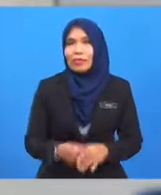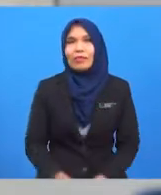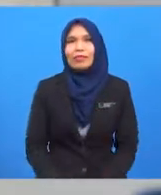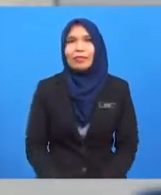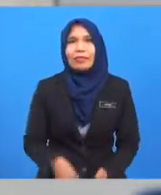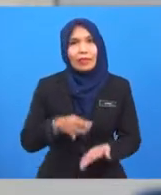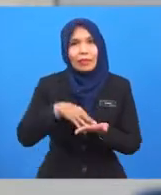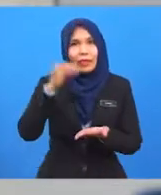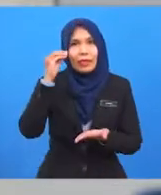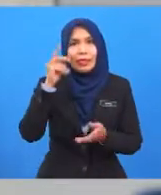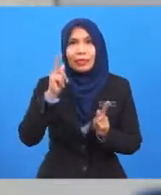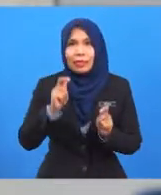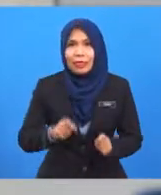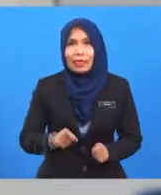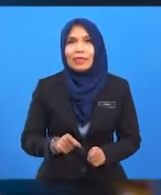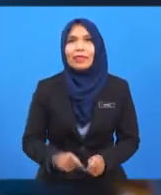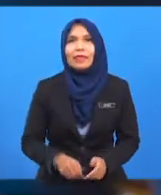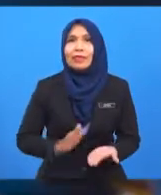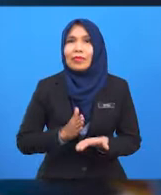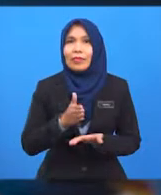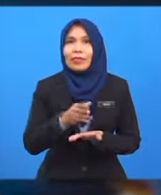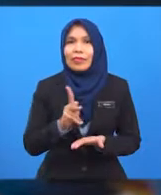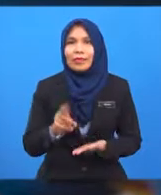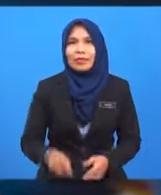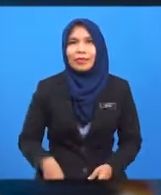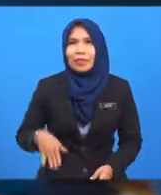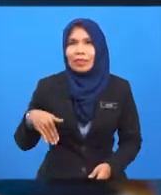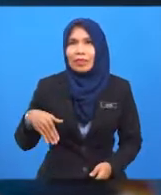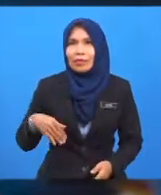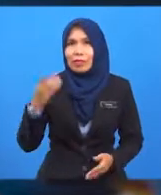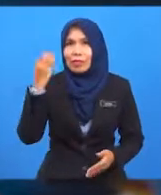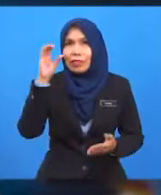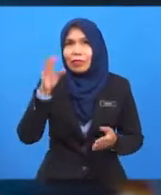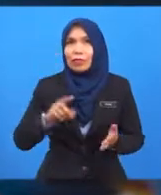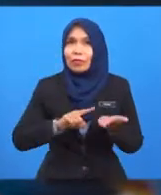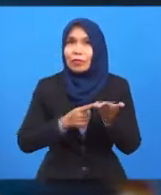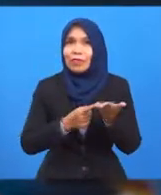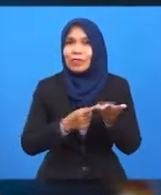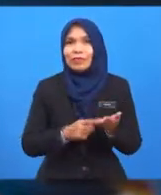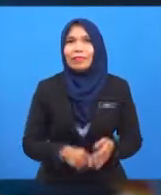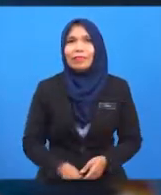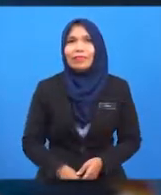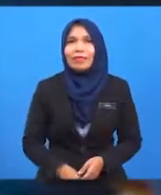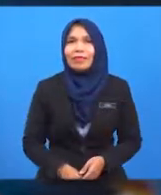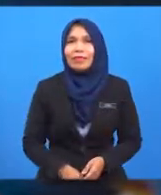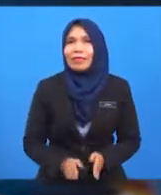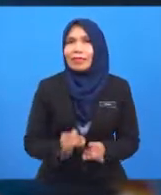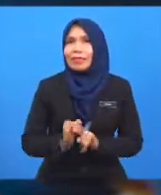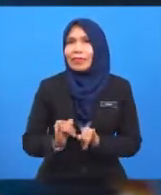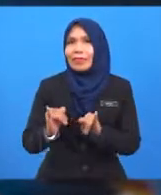pembelajaran tetap perlu diteruskan. Sebelum cikgu memulakan bicara, izinkan